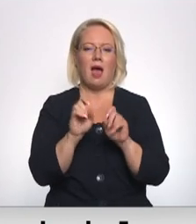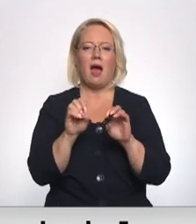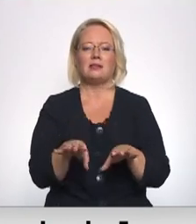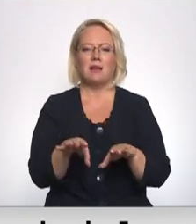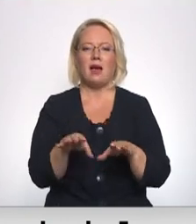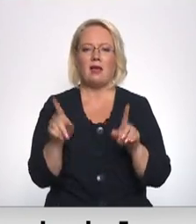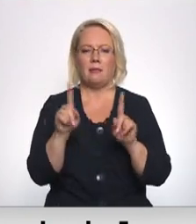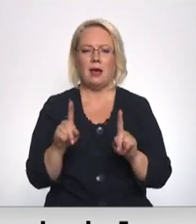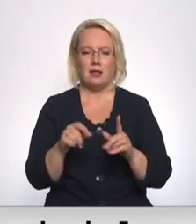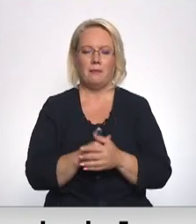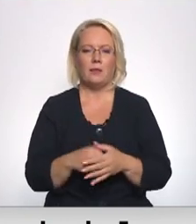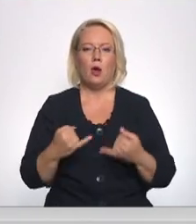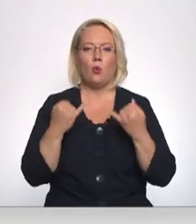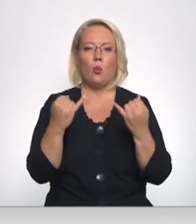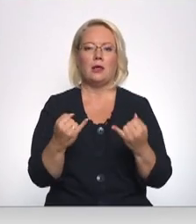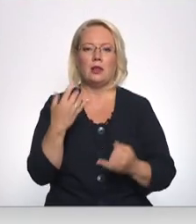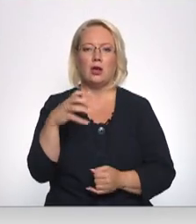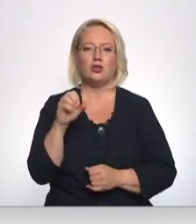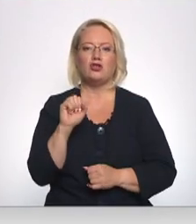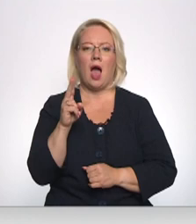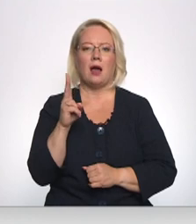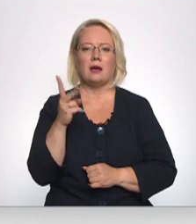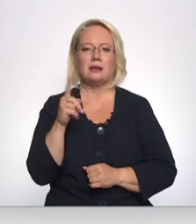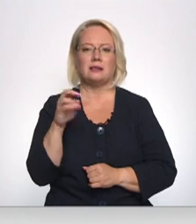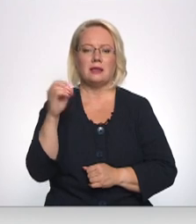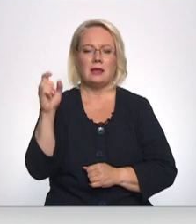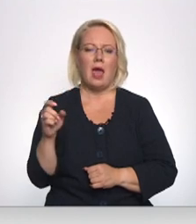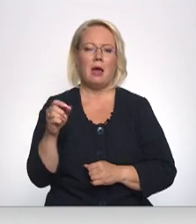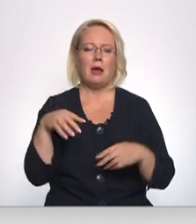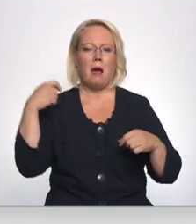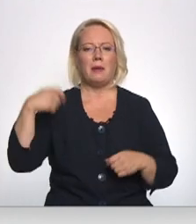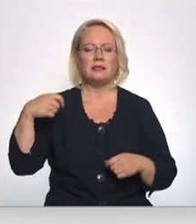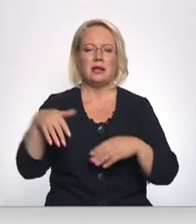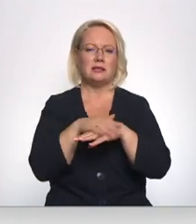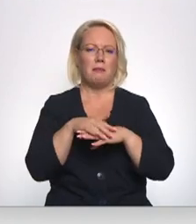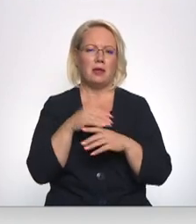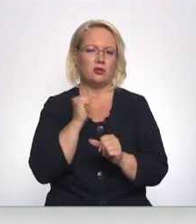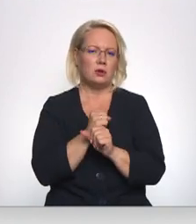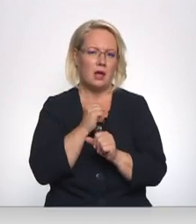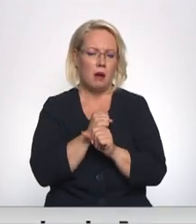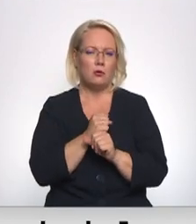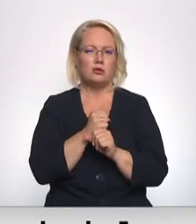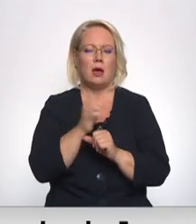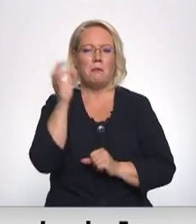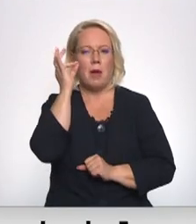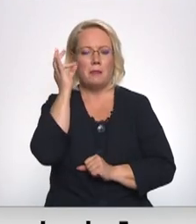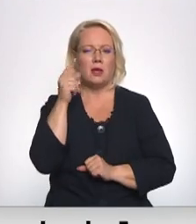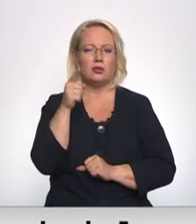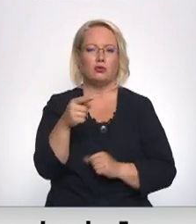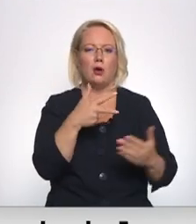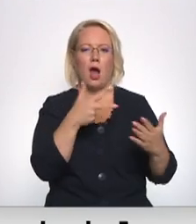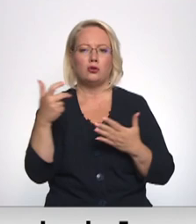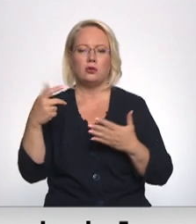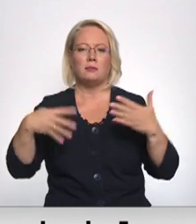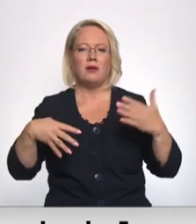Jelgavā. Godinot Jāņa Čakstu kā prezidenta sabiedriskos darbus ir gan piemināms